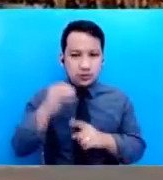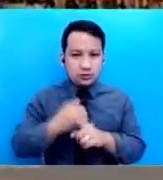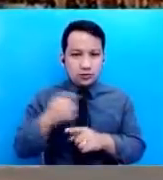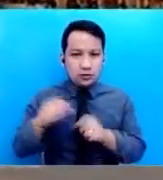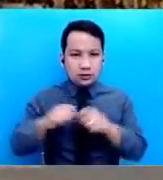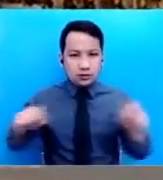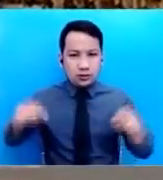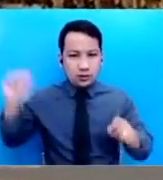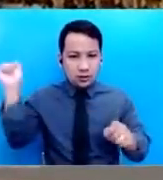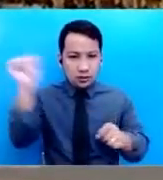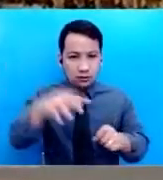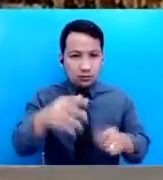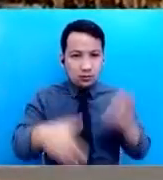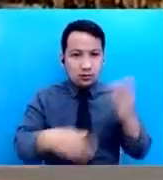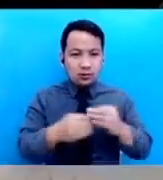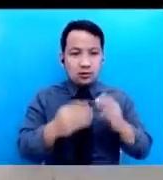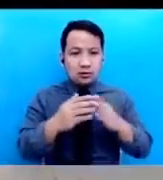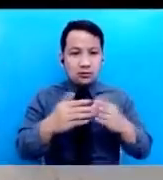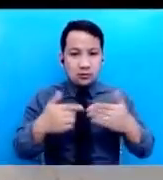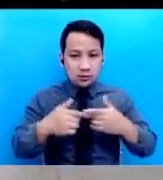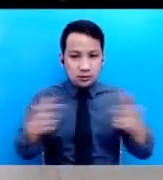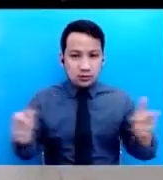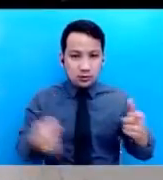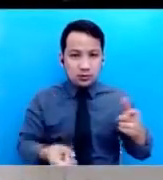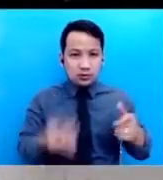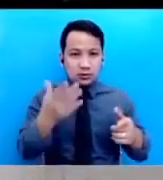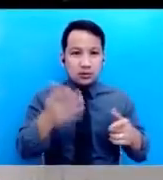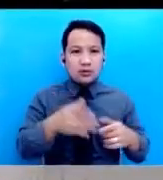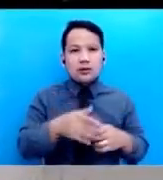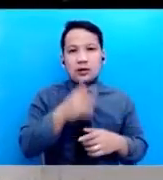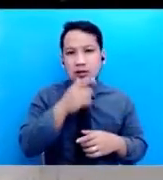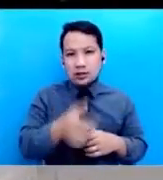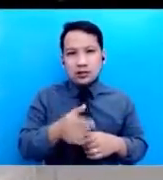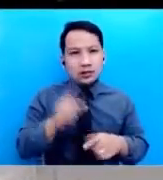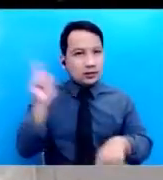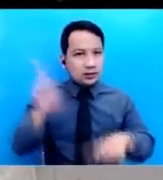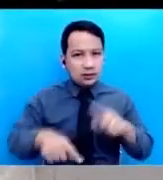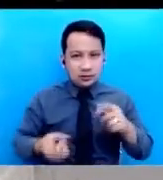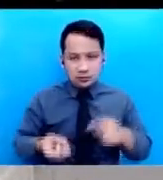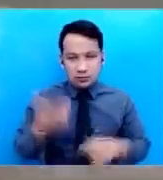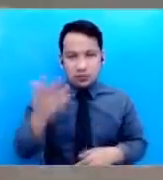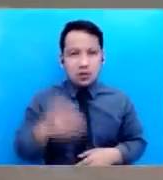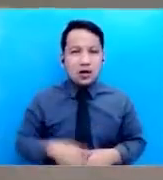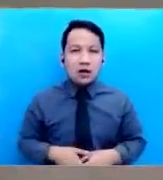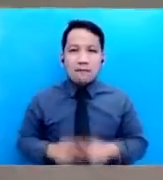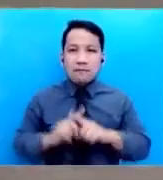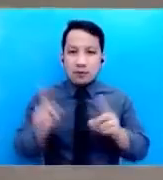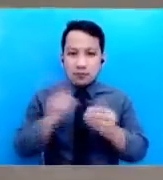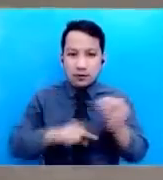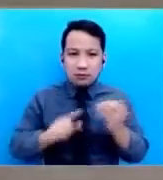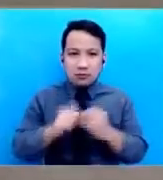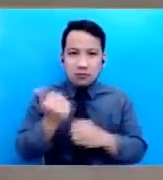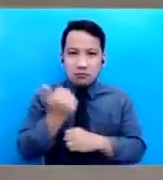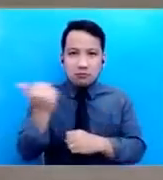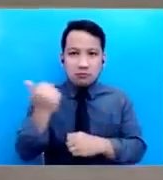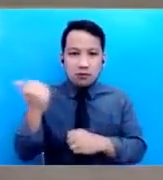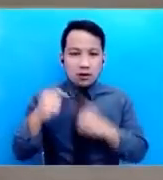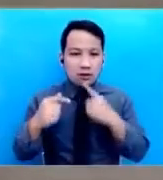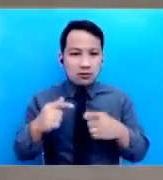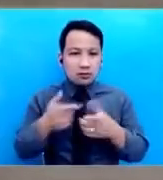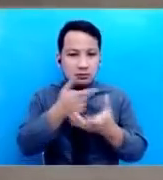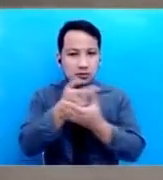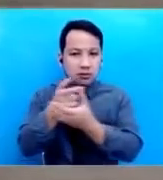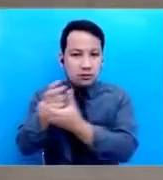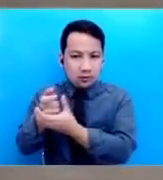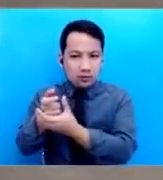ng granada ang mismong gate ng Customs pero maswerteng hindi ito sumabog. Bukod pa rito, ang ilang insidente ng pamamaril sa